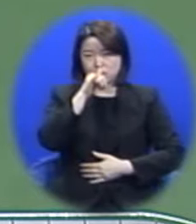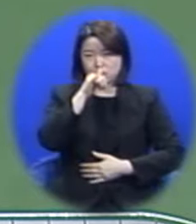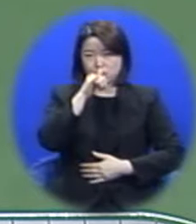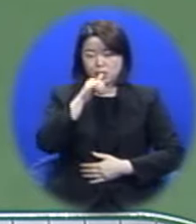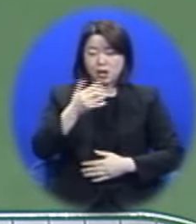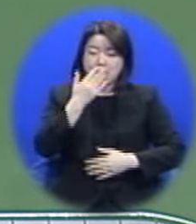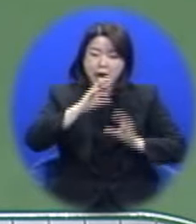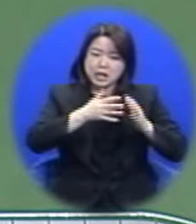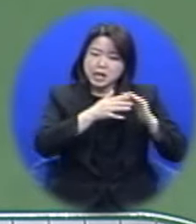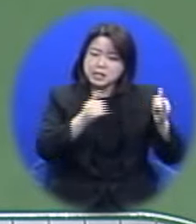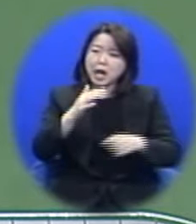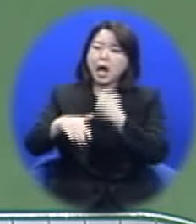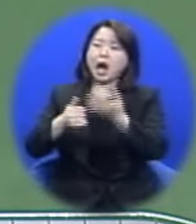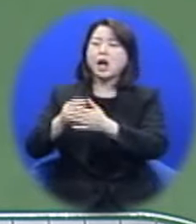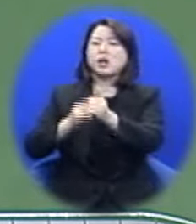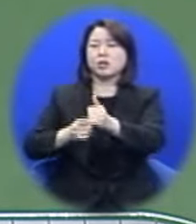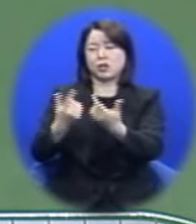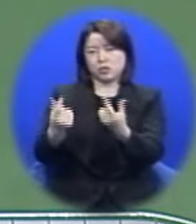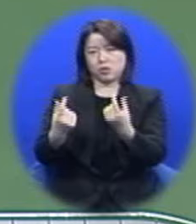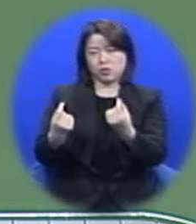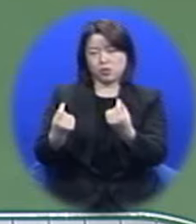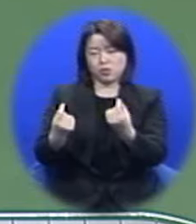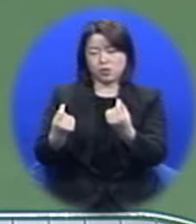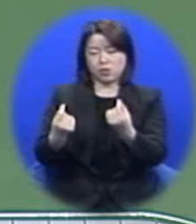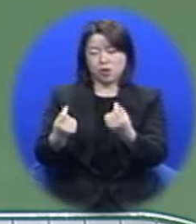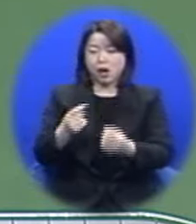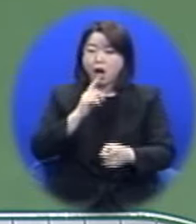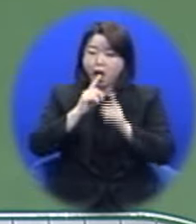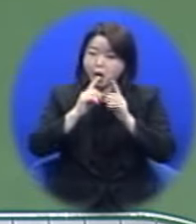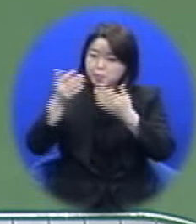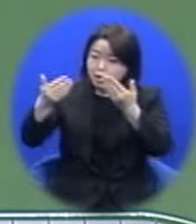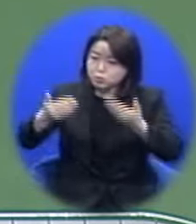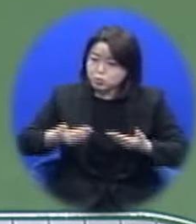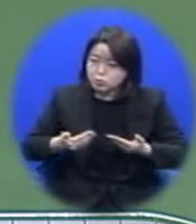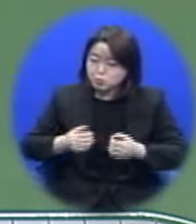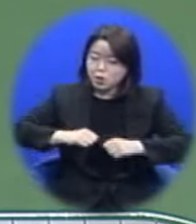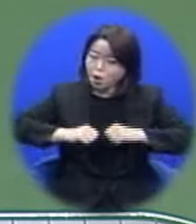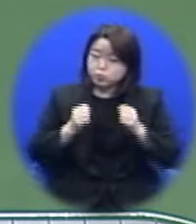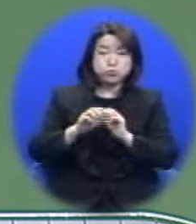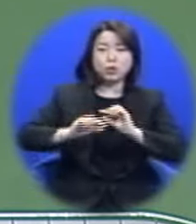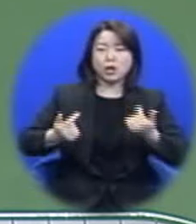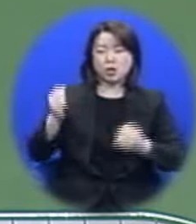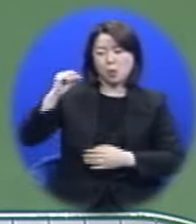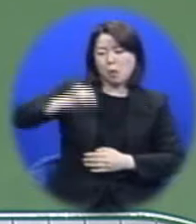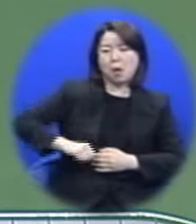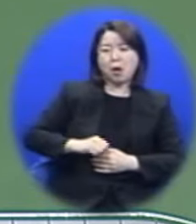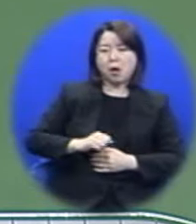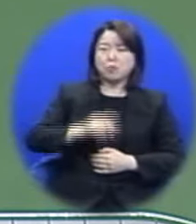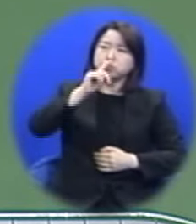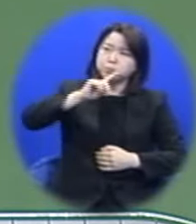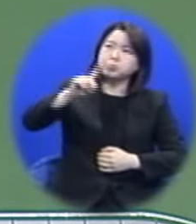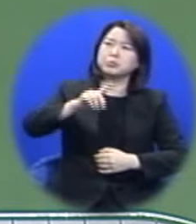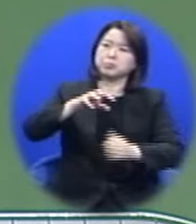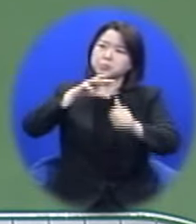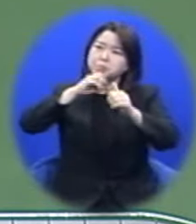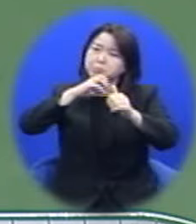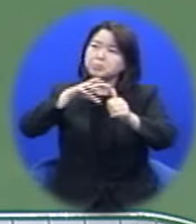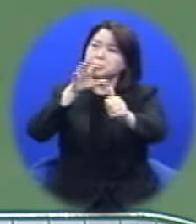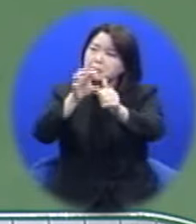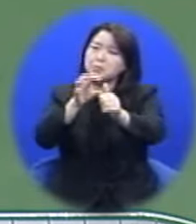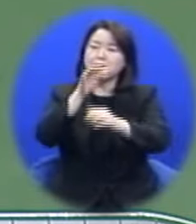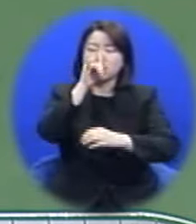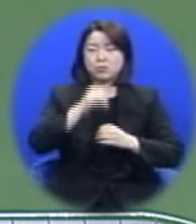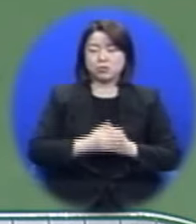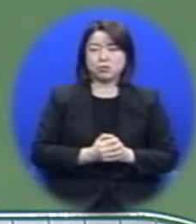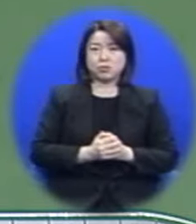하나님이 말씀하시면 순종하지 않고 불순종하고 하나님께 대들고 항의하고